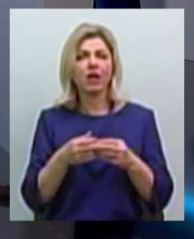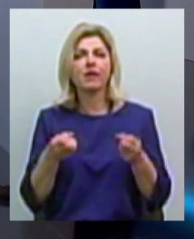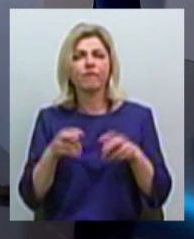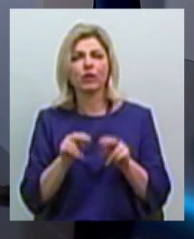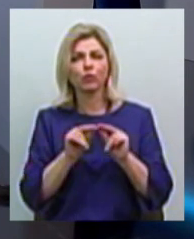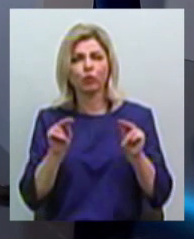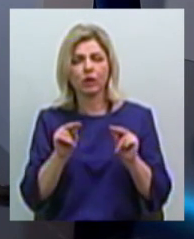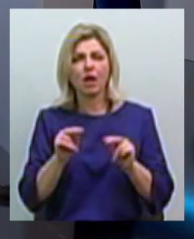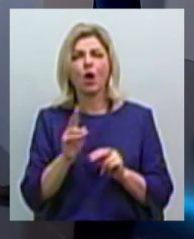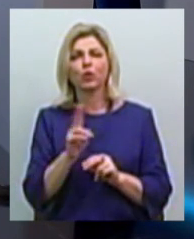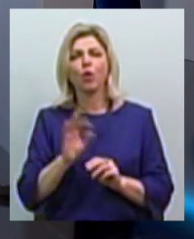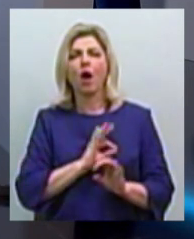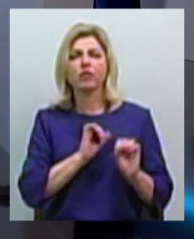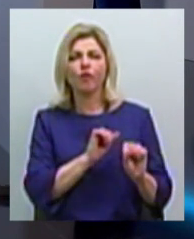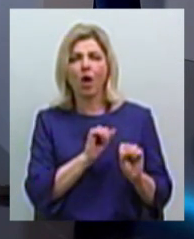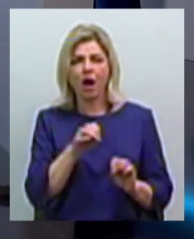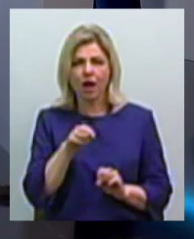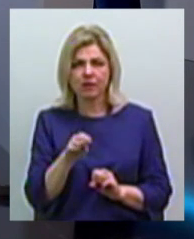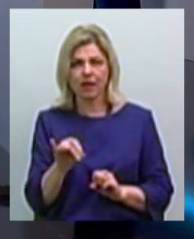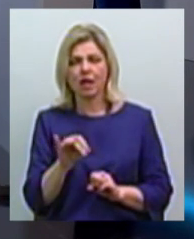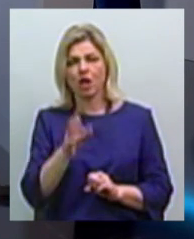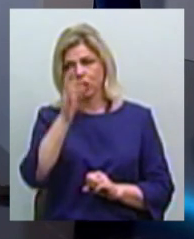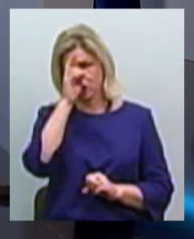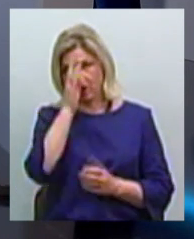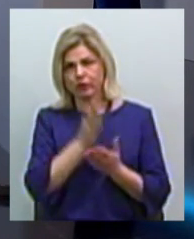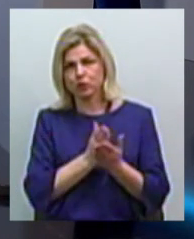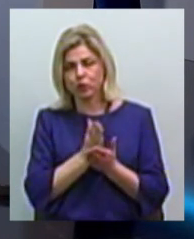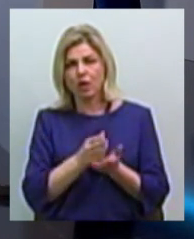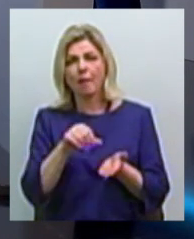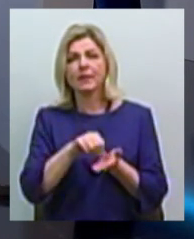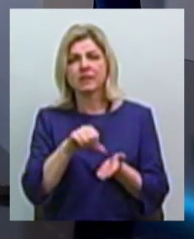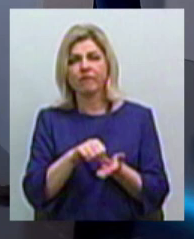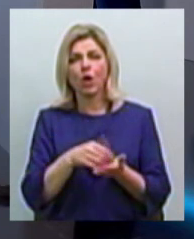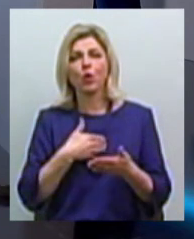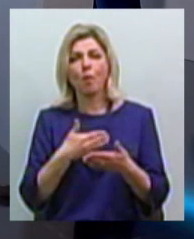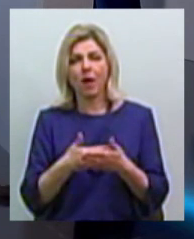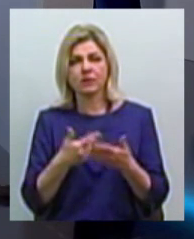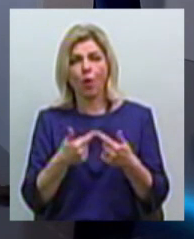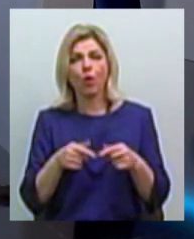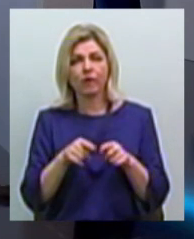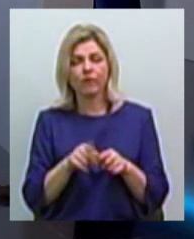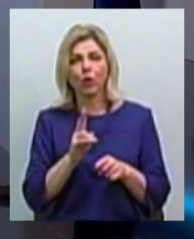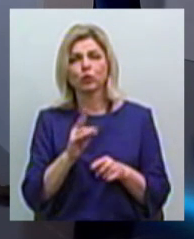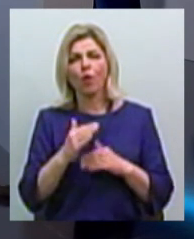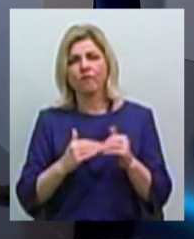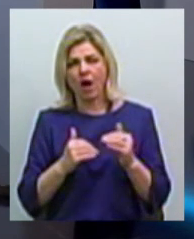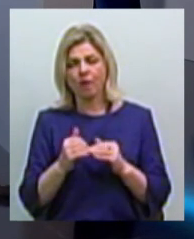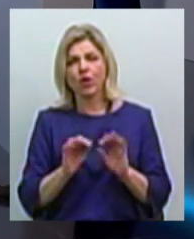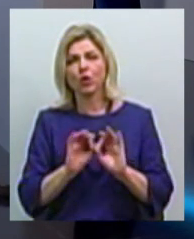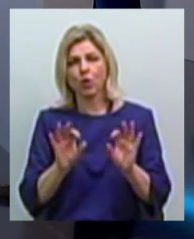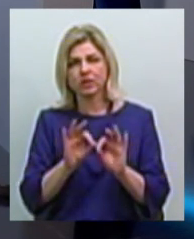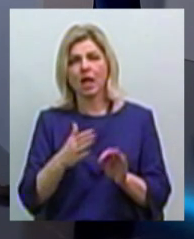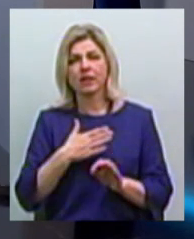практикуючі адвокати, це державні службовці, це представники громадських організацій, які фахово роз'яснюють нашим